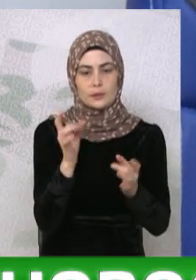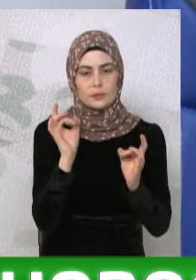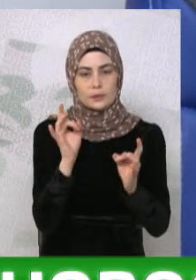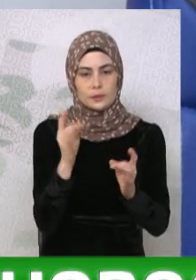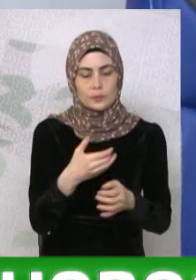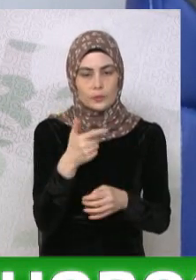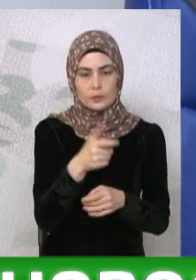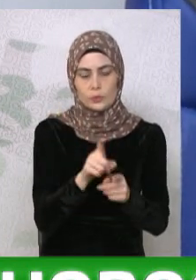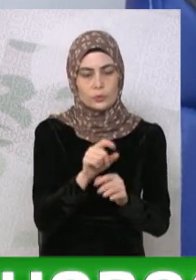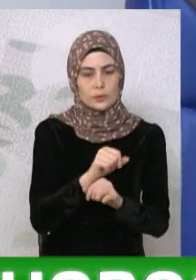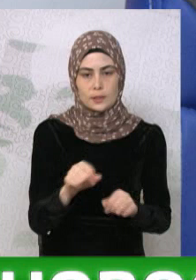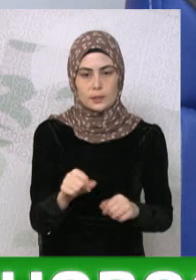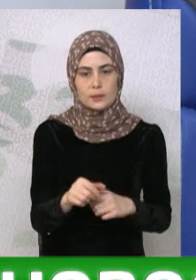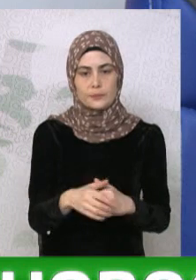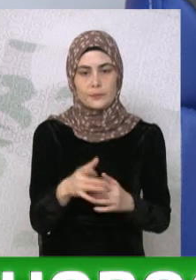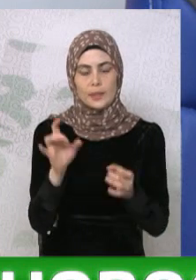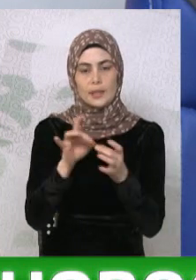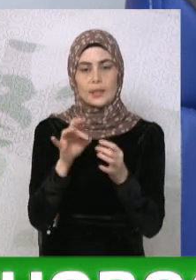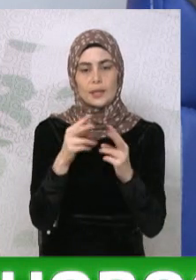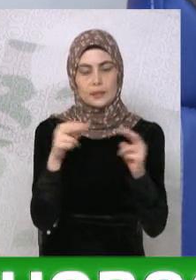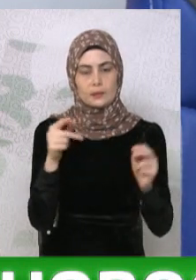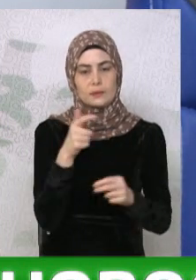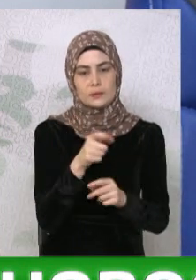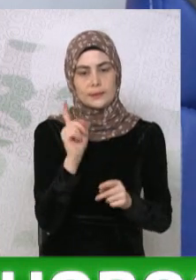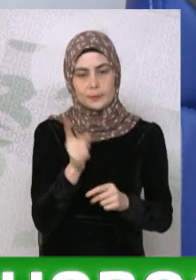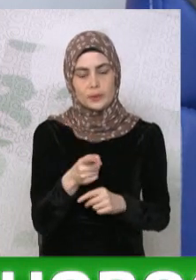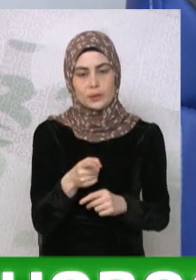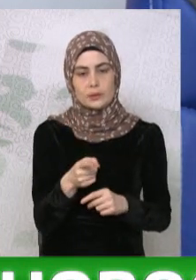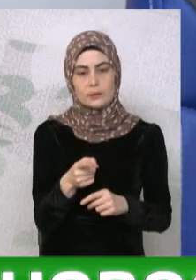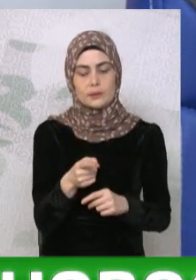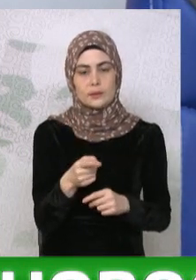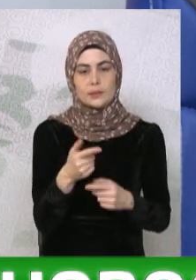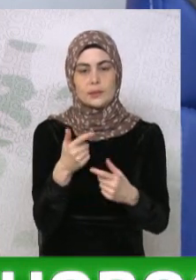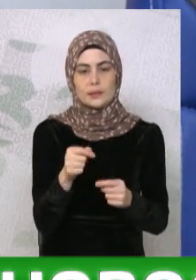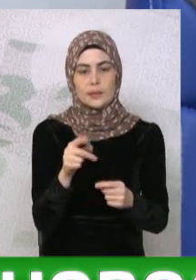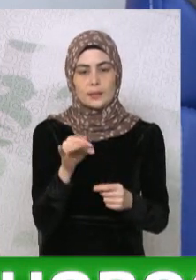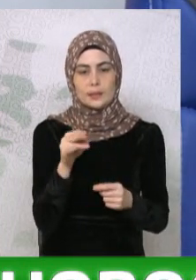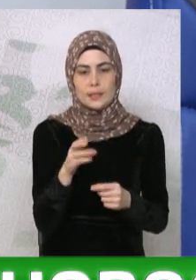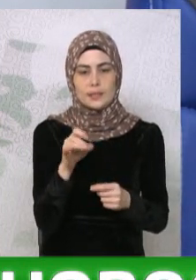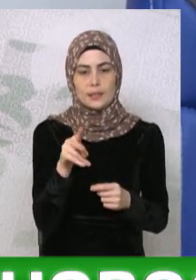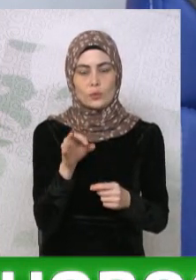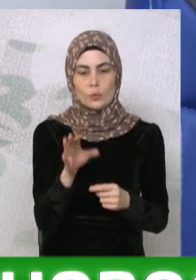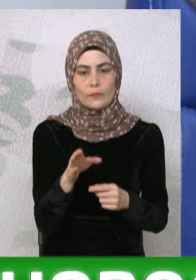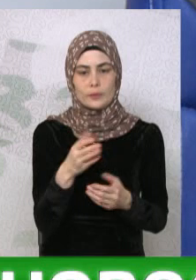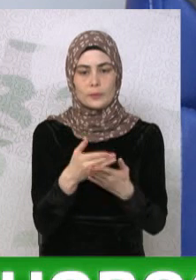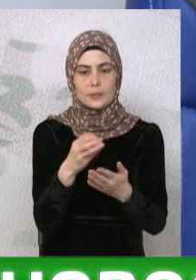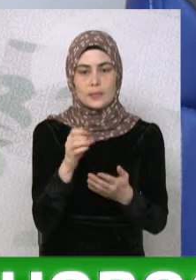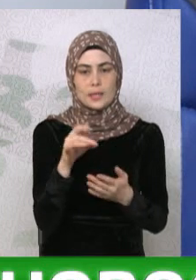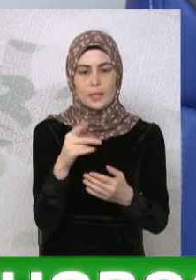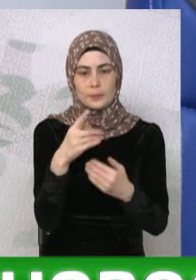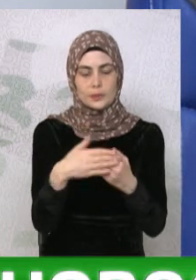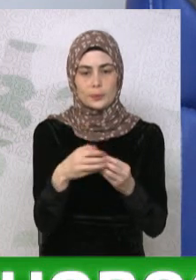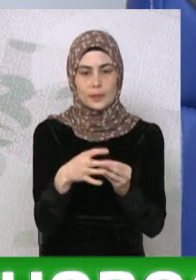проводах и опорах линии электропередач. Запрещается стрелять вдоль линии стрелков, когда снаряд может пройти ближе,